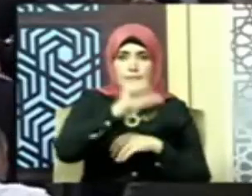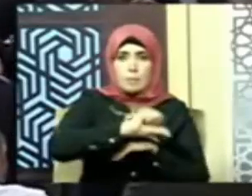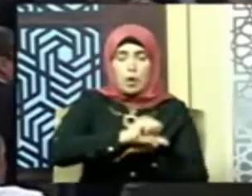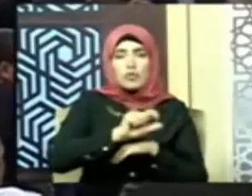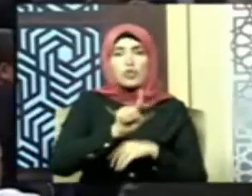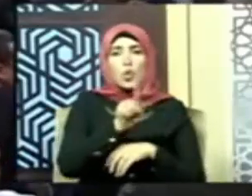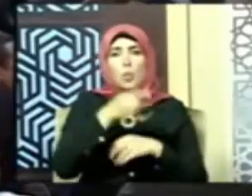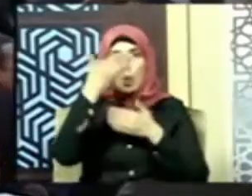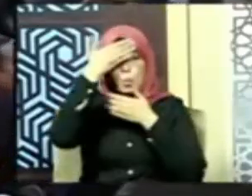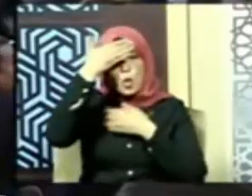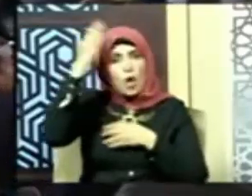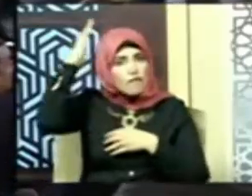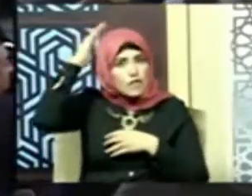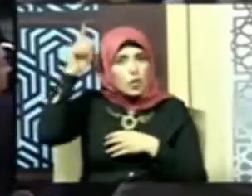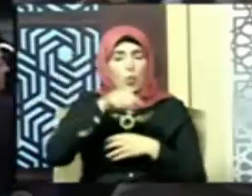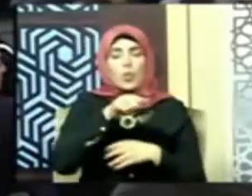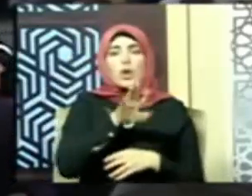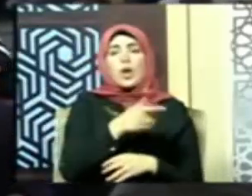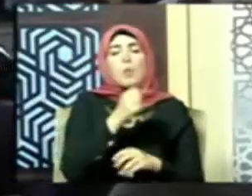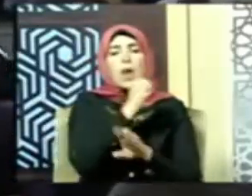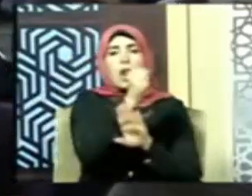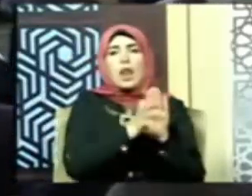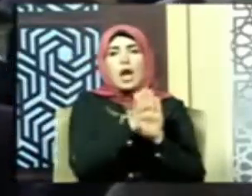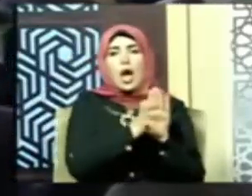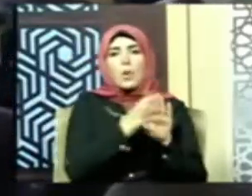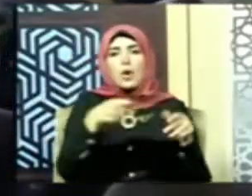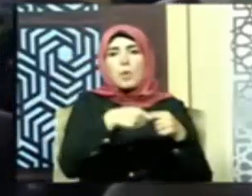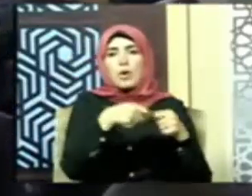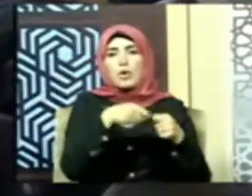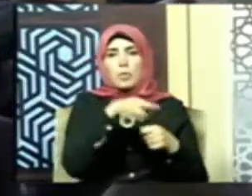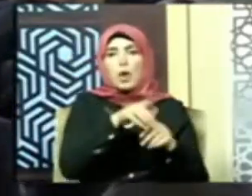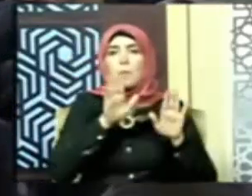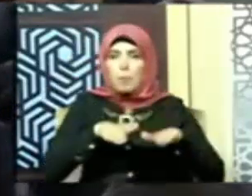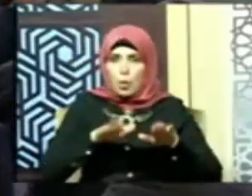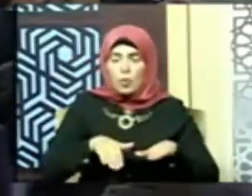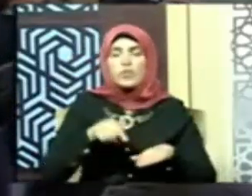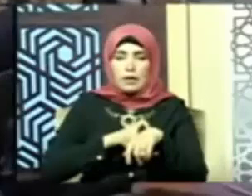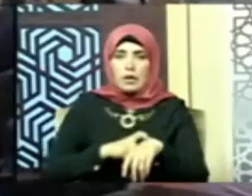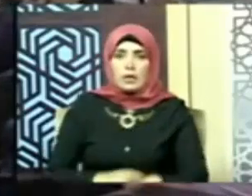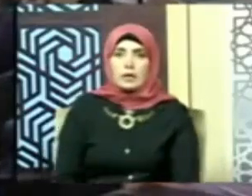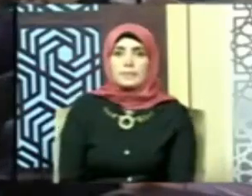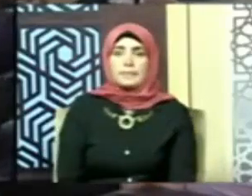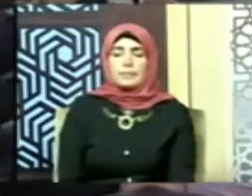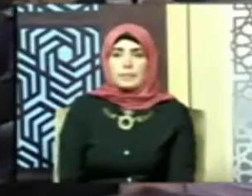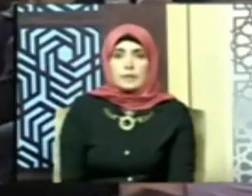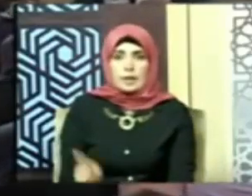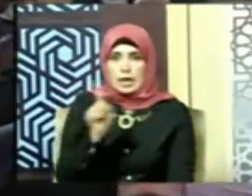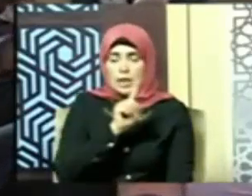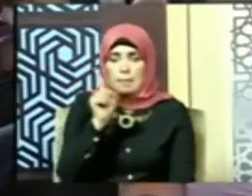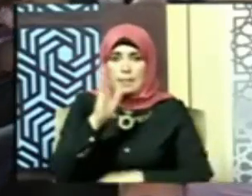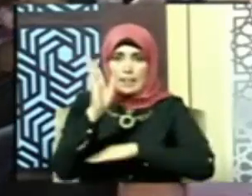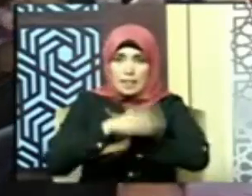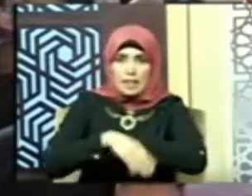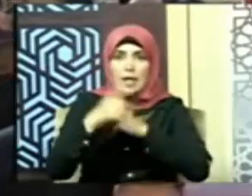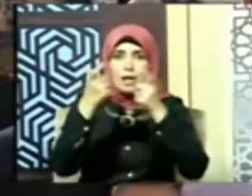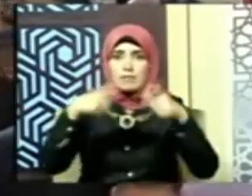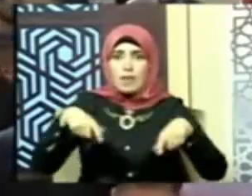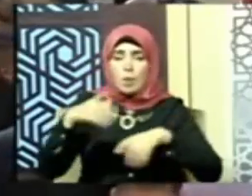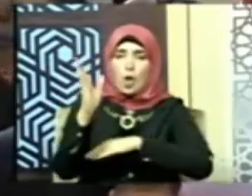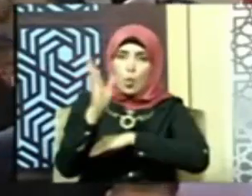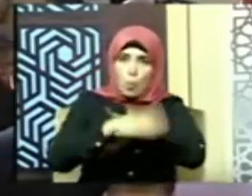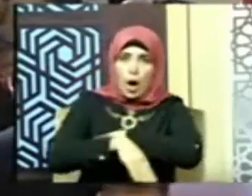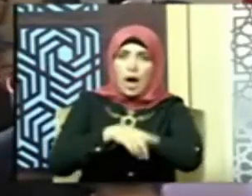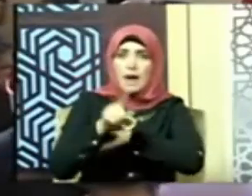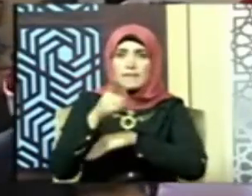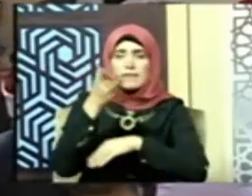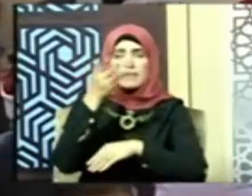والمنافقون والمأجورون والخونة والعملاء موجودون في كل زمن، ولم تسقط دولة عبر التاريخ